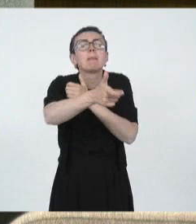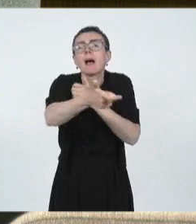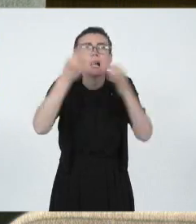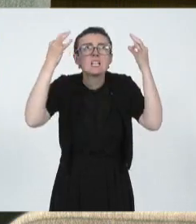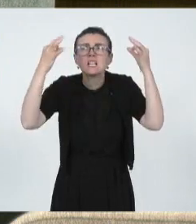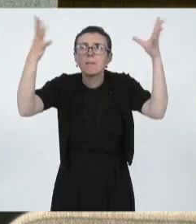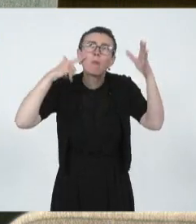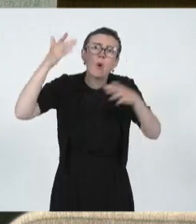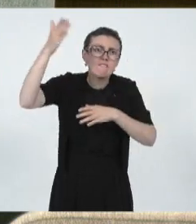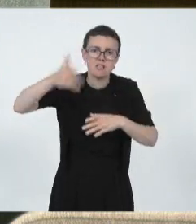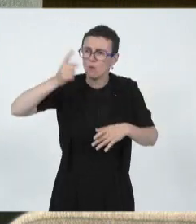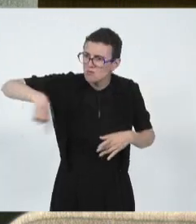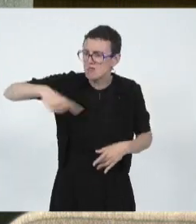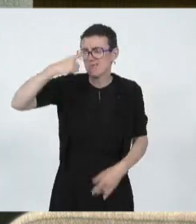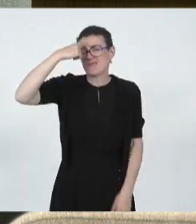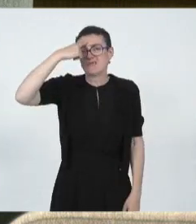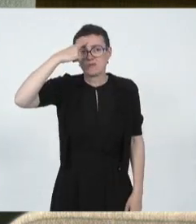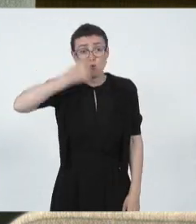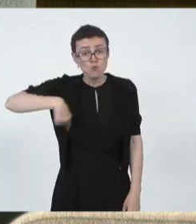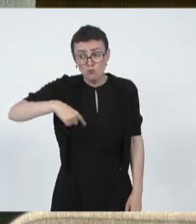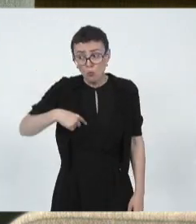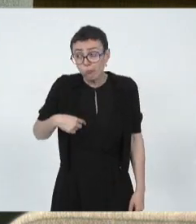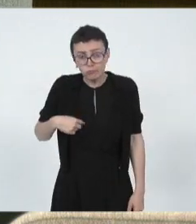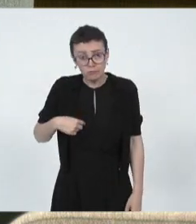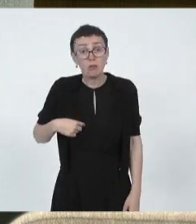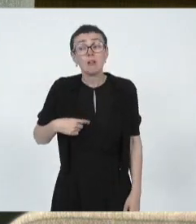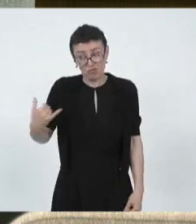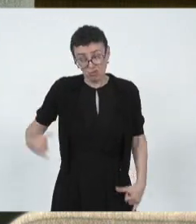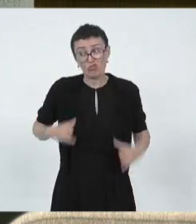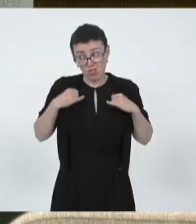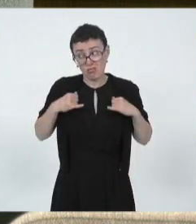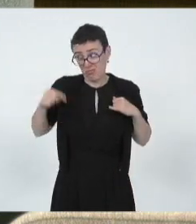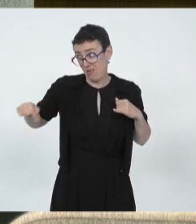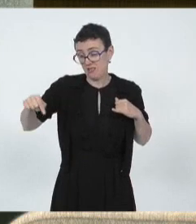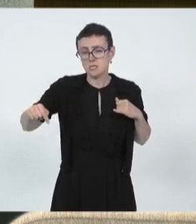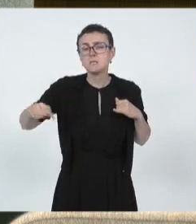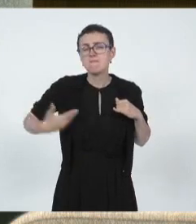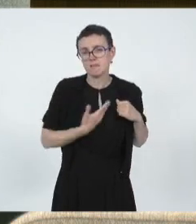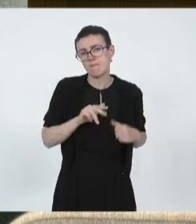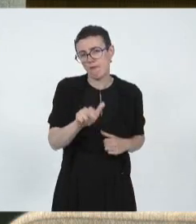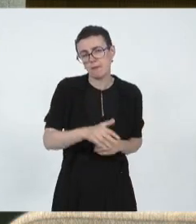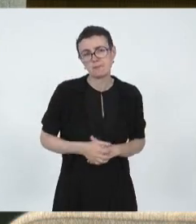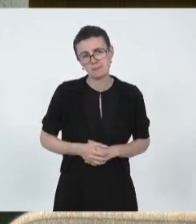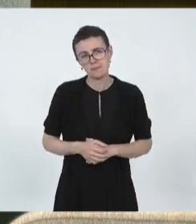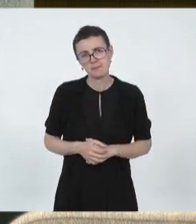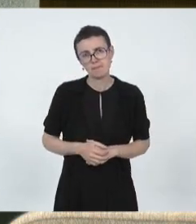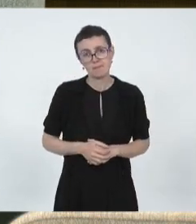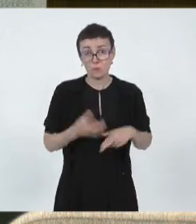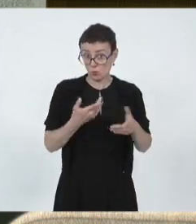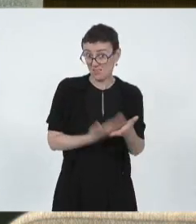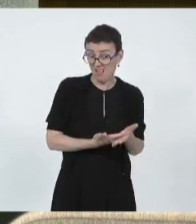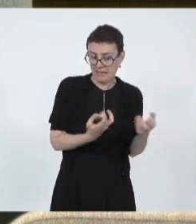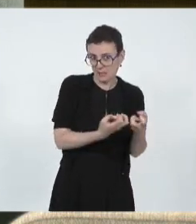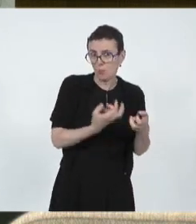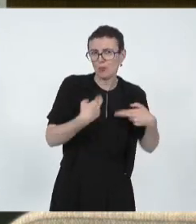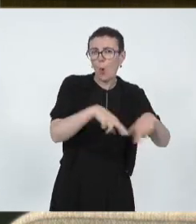climat et sur le futur, car ce sont les plus jeunes d'entre nous qui payeront le prix. Ce qui se fait pour la voirie doit s'élargir